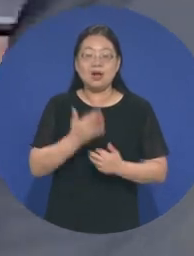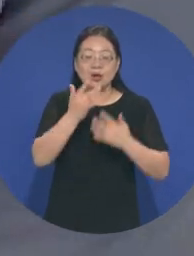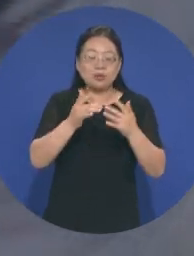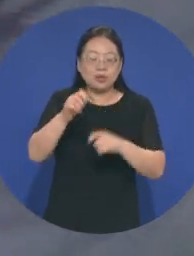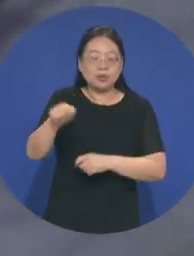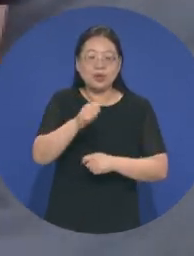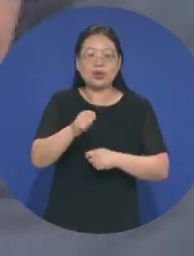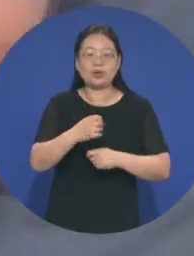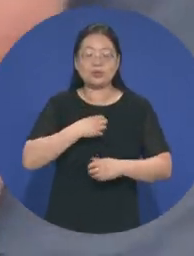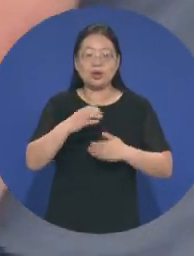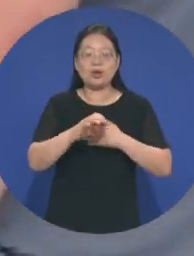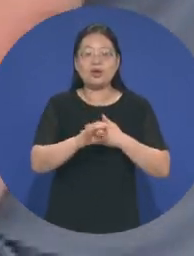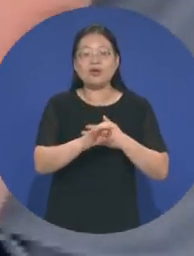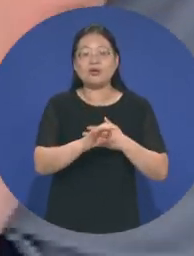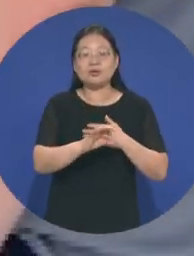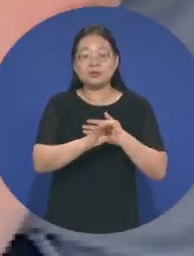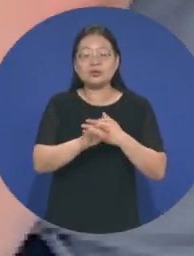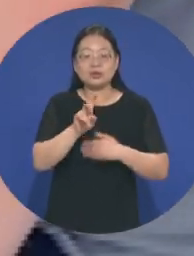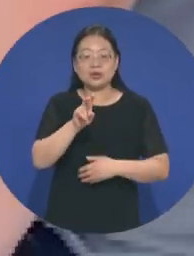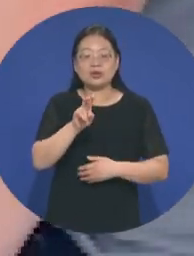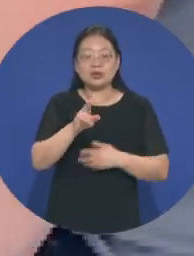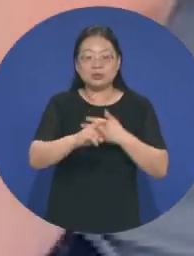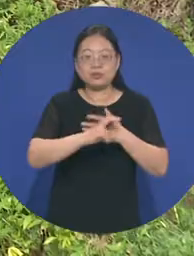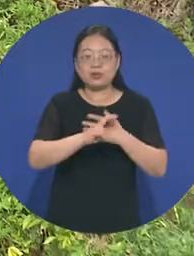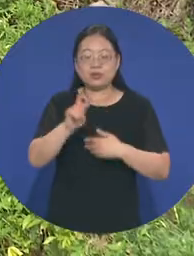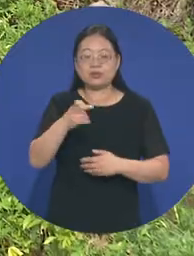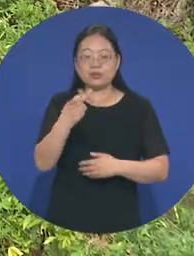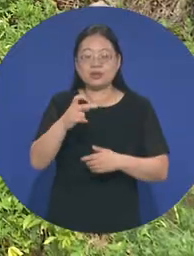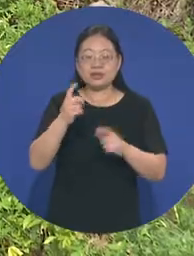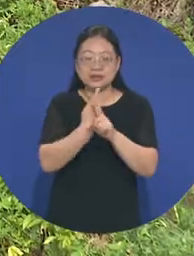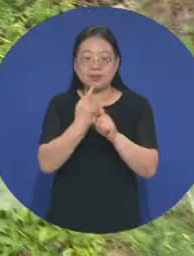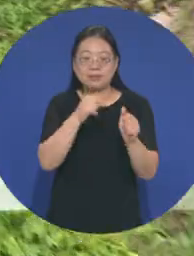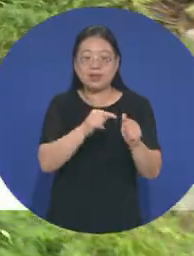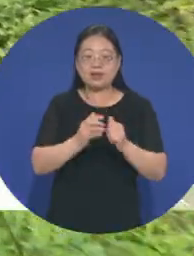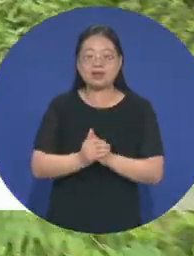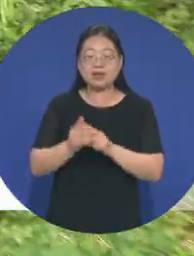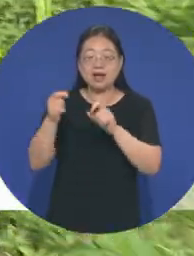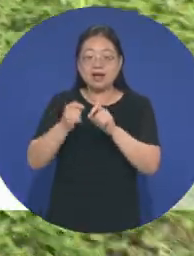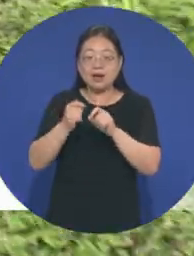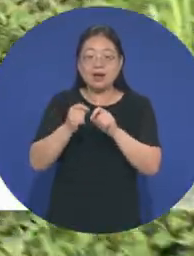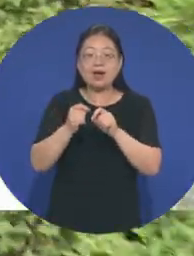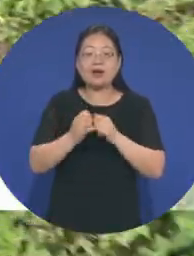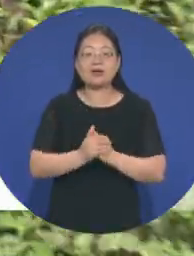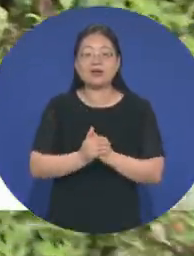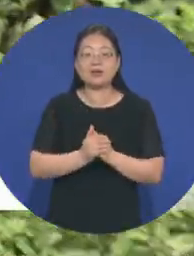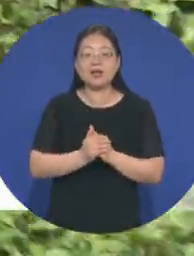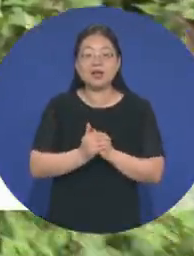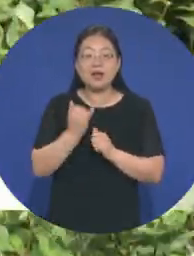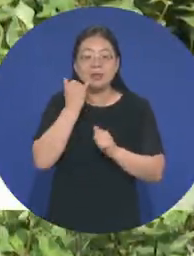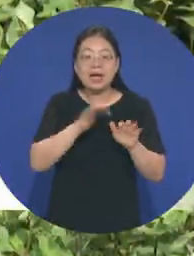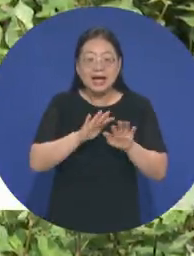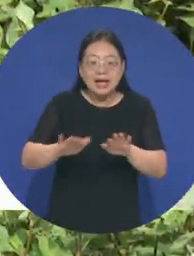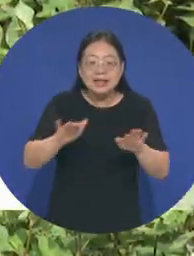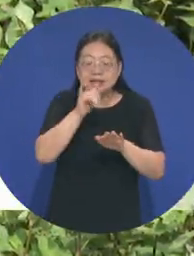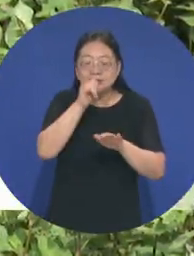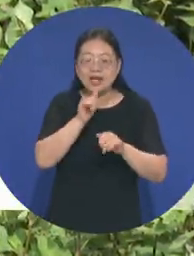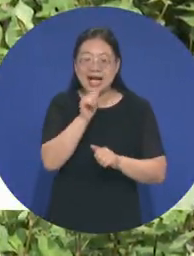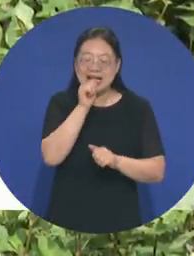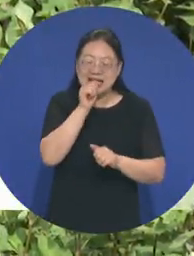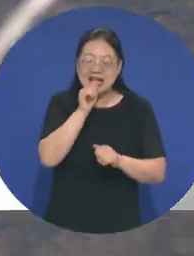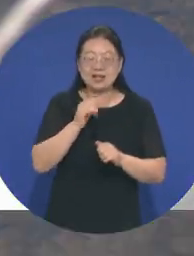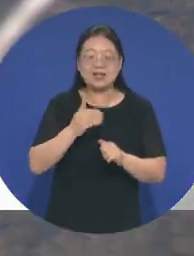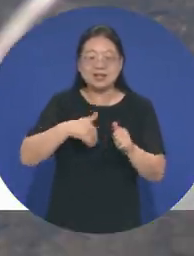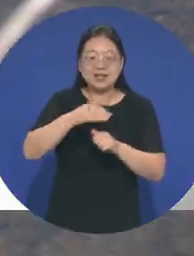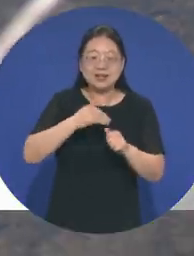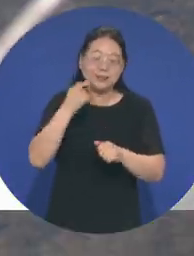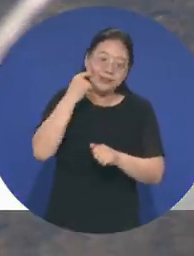위반 12건에 대해선 시정 명령을 내렸습니다. 현장에서 인근 바닥까지 이르는 3개 지점에서 중금속과 생태 독성